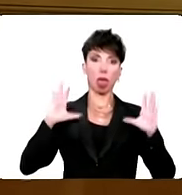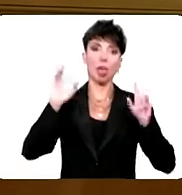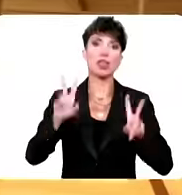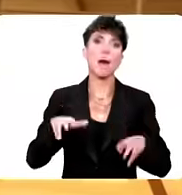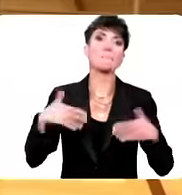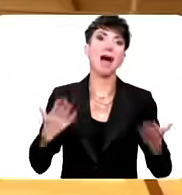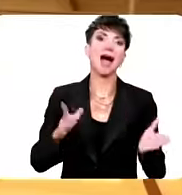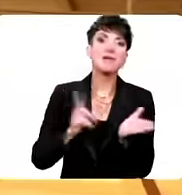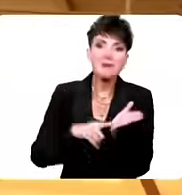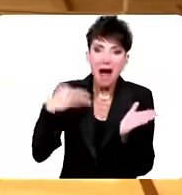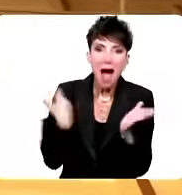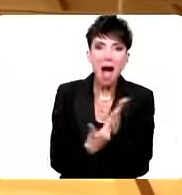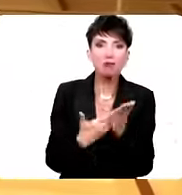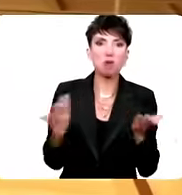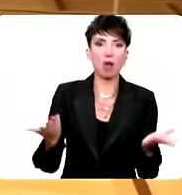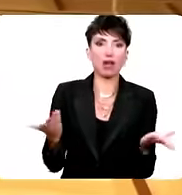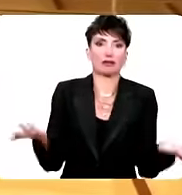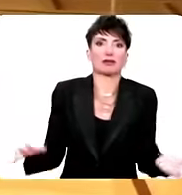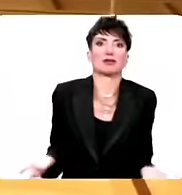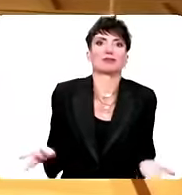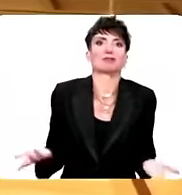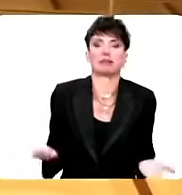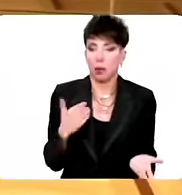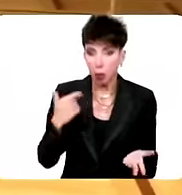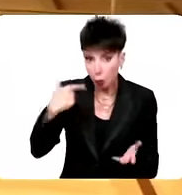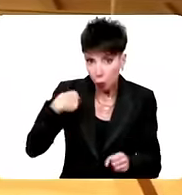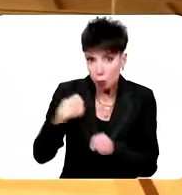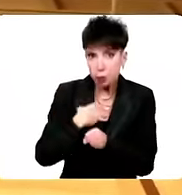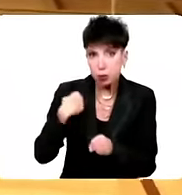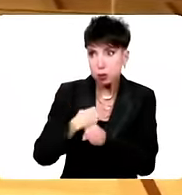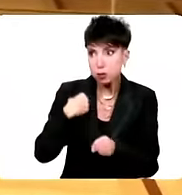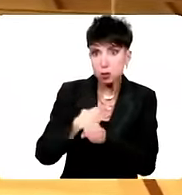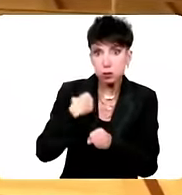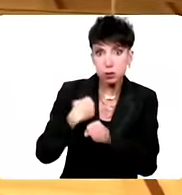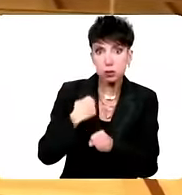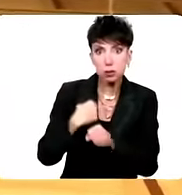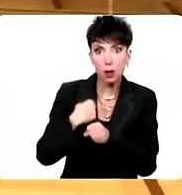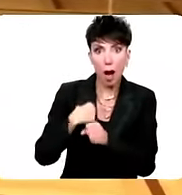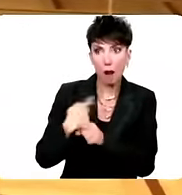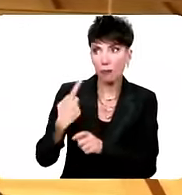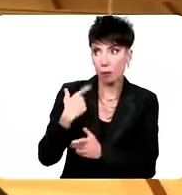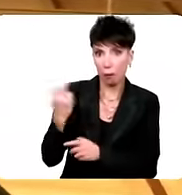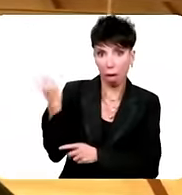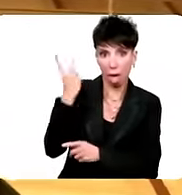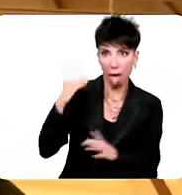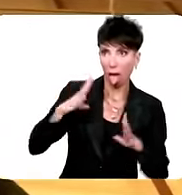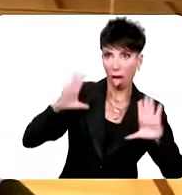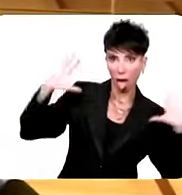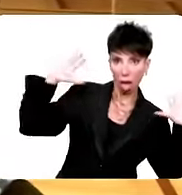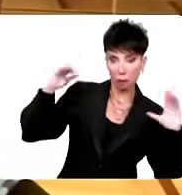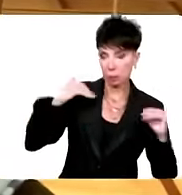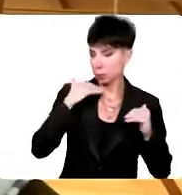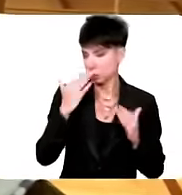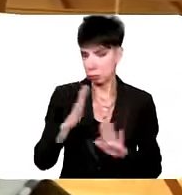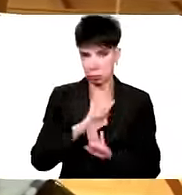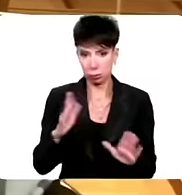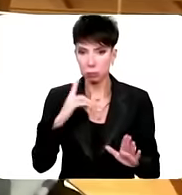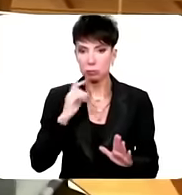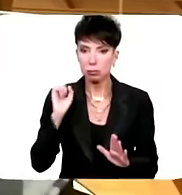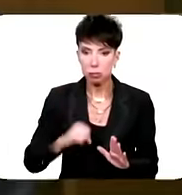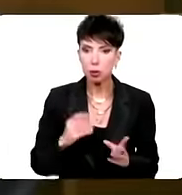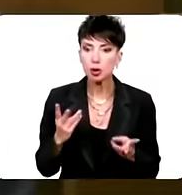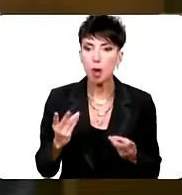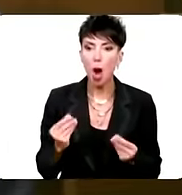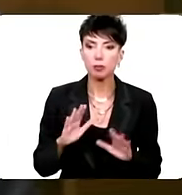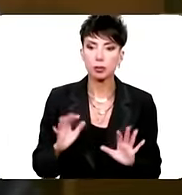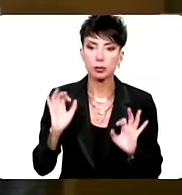Έτσι, δηλαδή, δεν νομίζω ότι κάποιος με έχει κατηγορήσει ότι δεν δουλεύω πάρα πολύ, αλλά αυτοί είναι οι ρυθμοί και αυτοί θα συνεχιστούν. Τι θα δούμε λοιπόν από εδώ και πέρα, κύριε